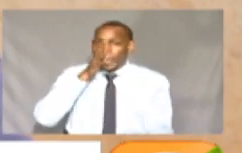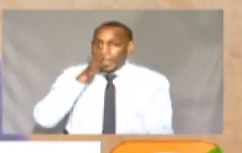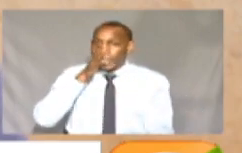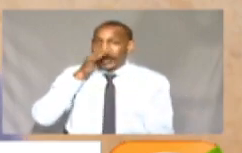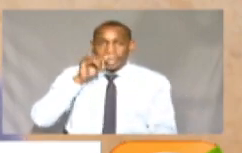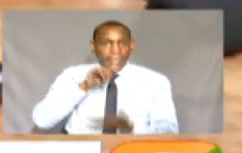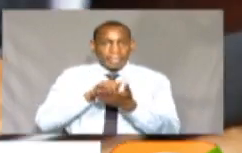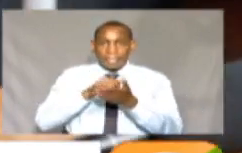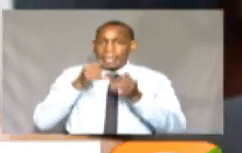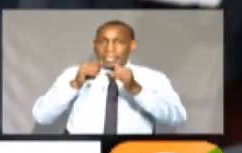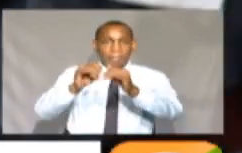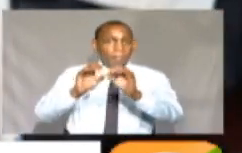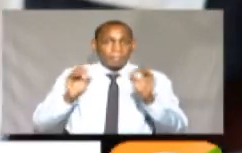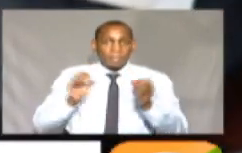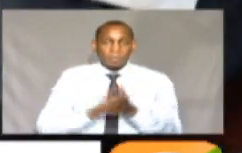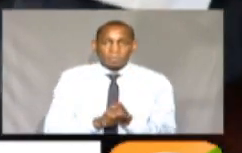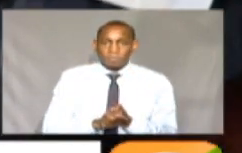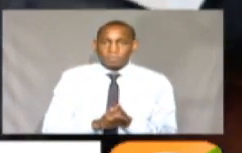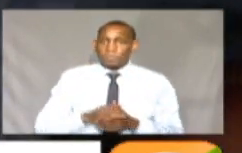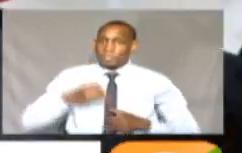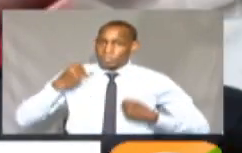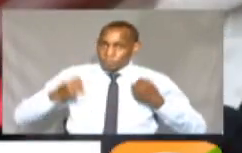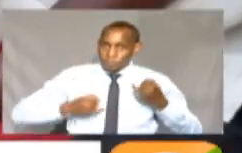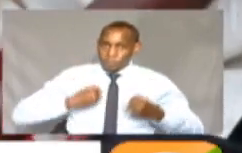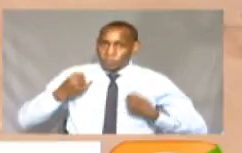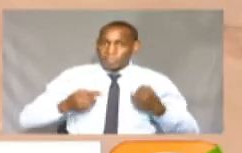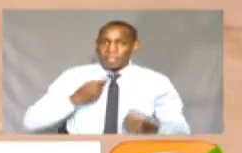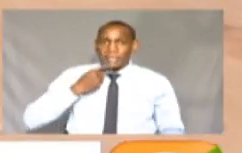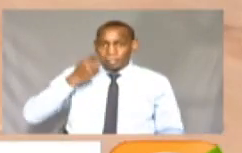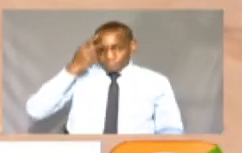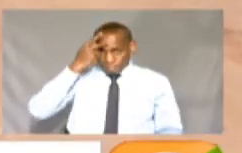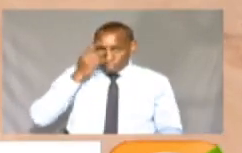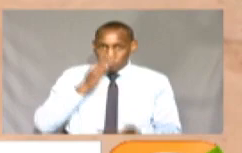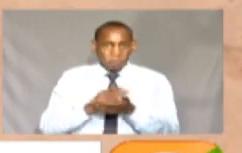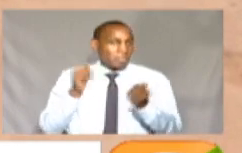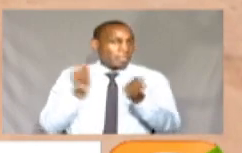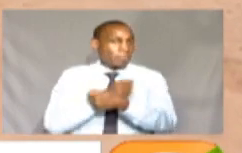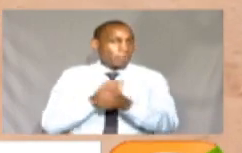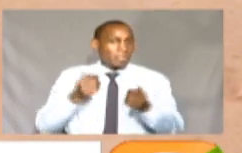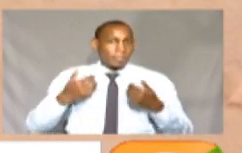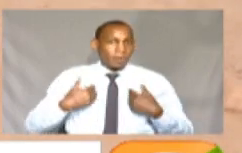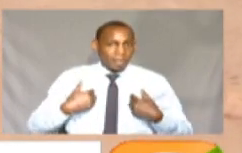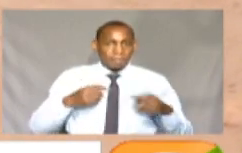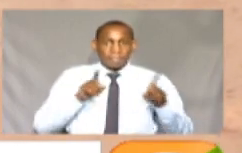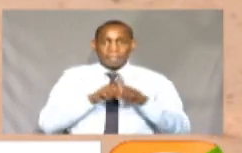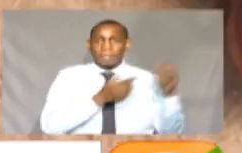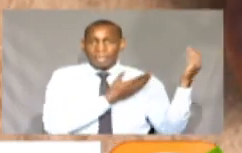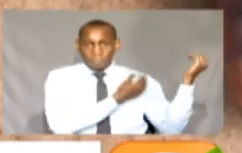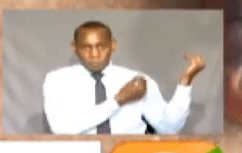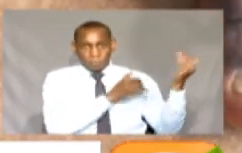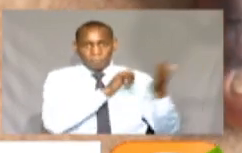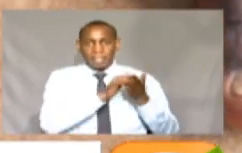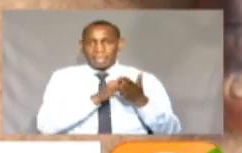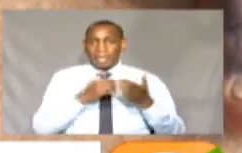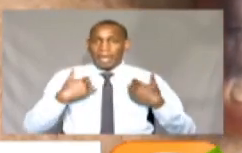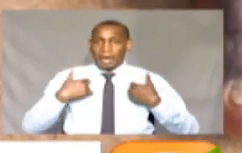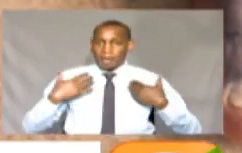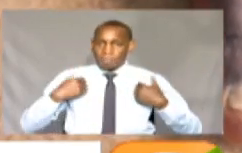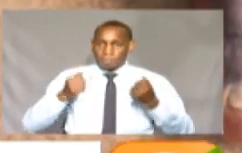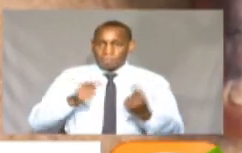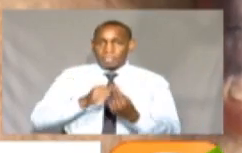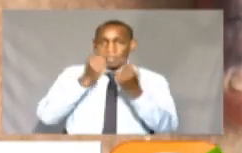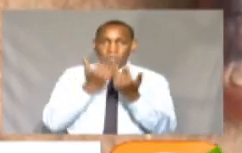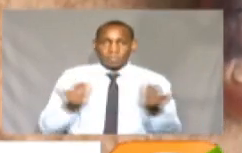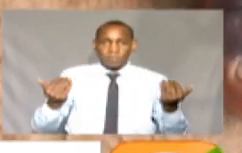ambao hawatekelezi. Furaha kwa wazazi hawa ni kama simulizi za bunuasi, huku matumaini ya kupata matibabu maalum kwa